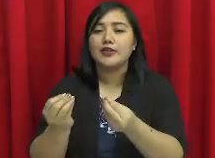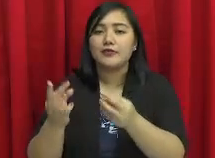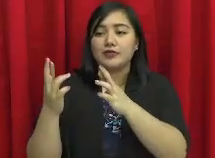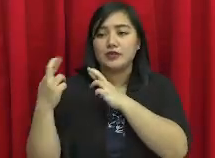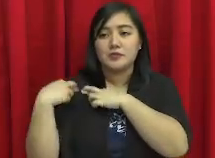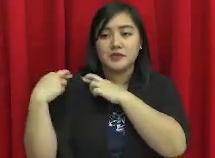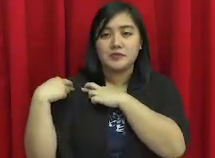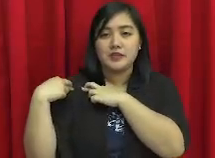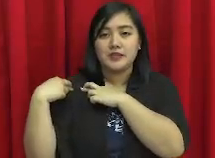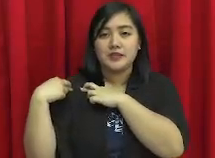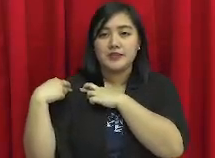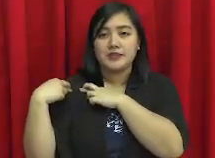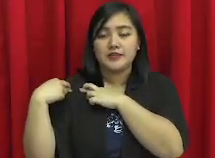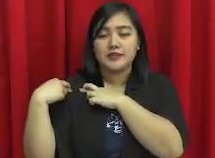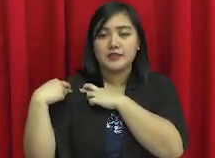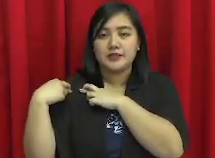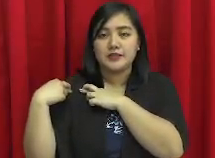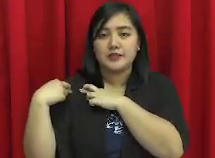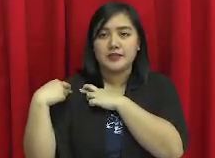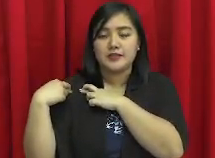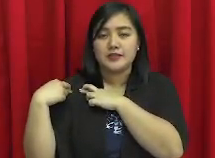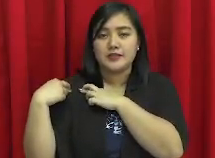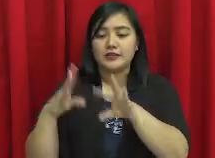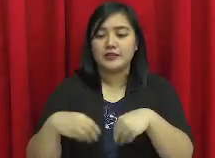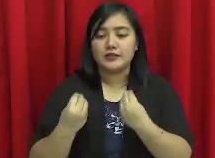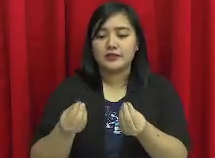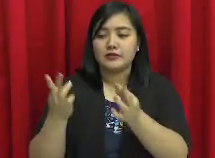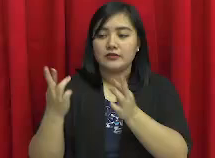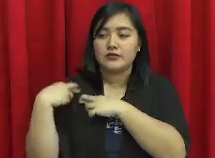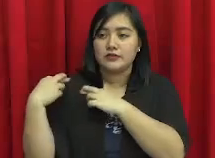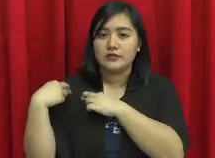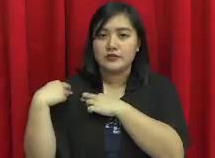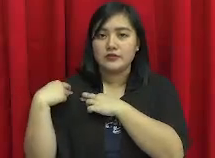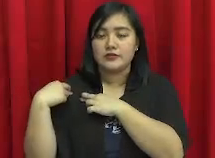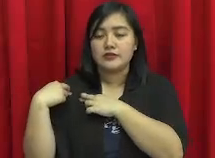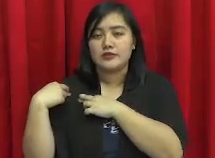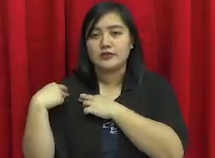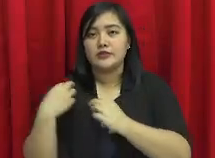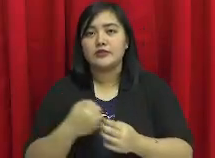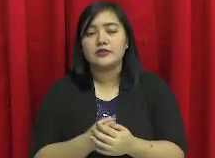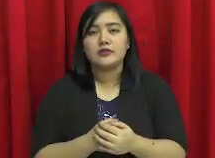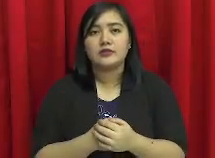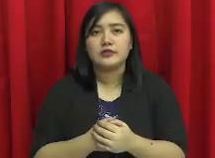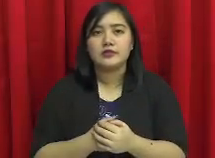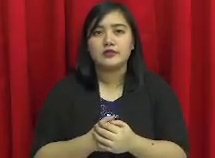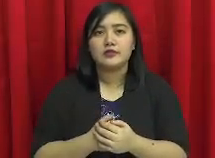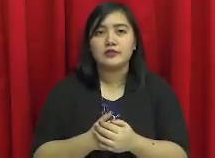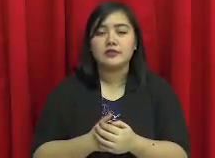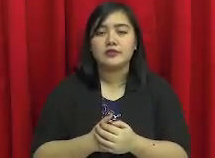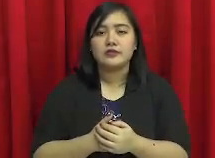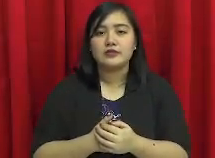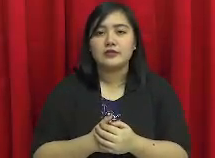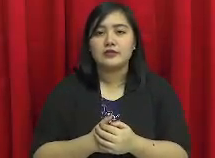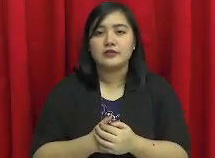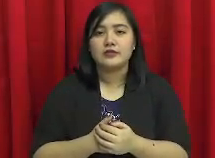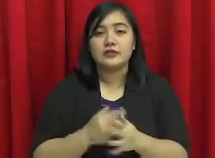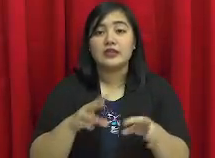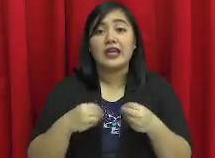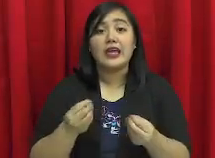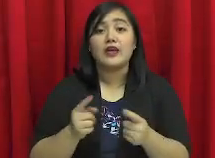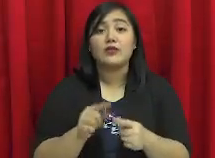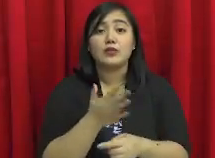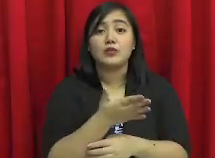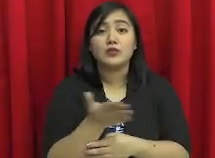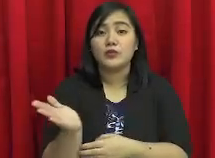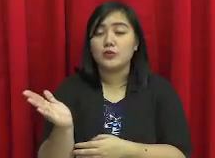ibinigay na responsibility po yan eh. You see? Ibinigay na responsibility po ito ng atin pong Panginoon sa atin. Sa ating